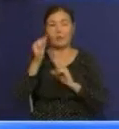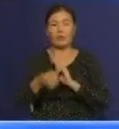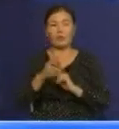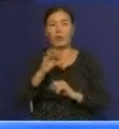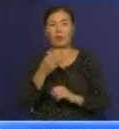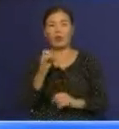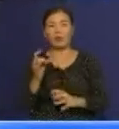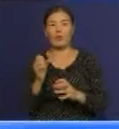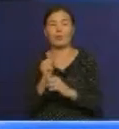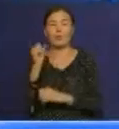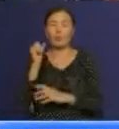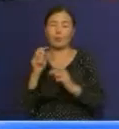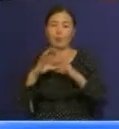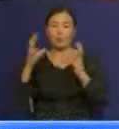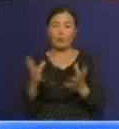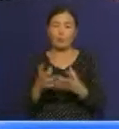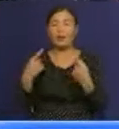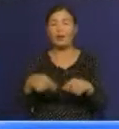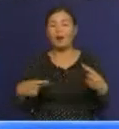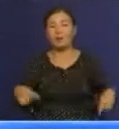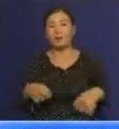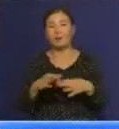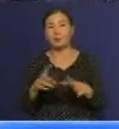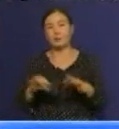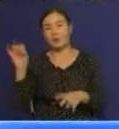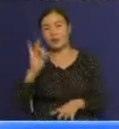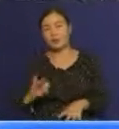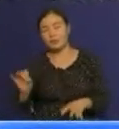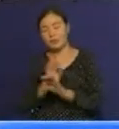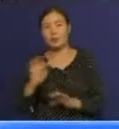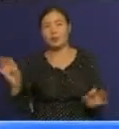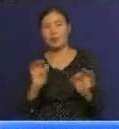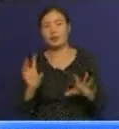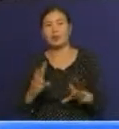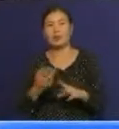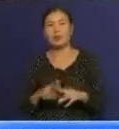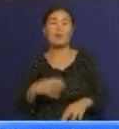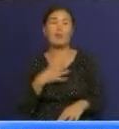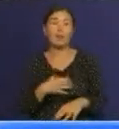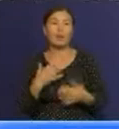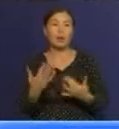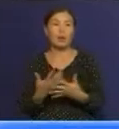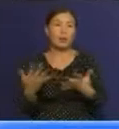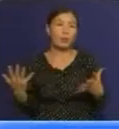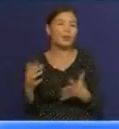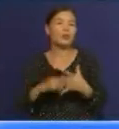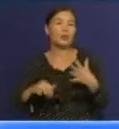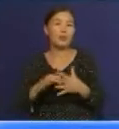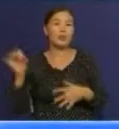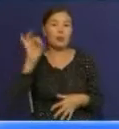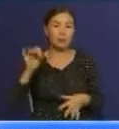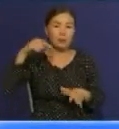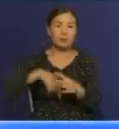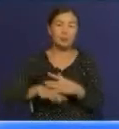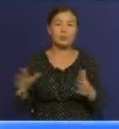гір тасын көтеру сынды спорттық сайыстар бастады. Тарихтан сыр шертер шараның еліміз үшін маңызы өте зор. Өткен тарихына терең